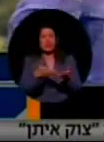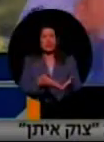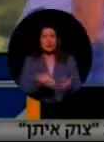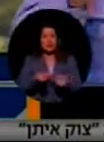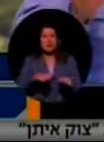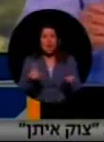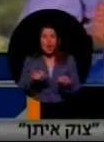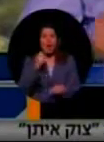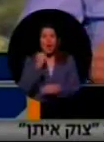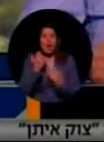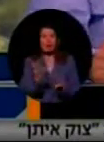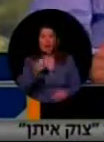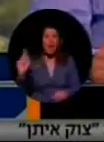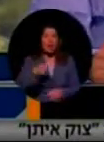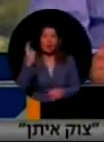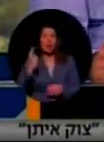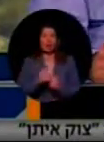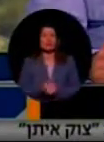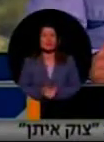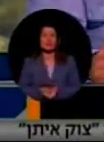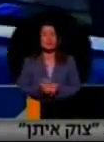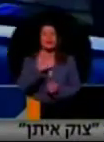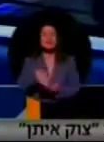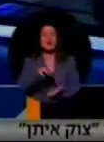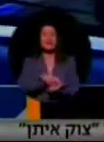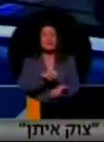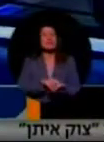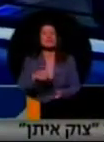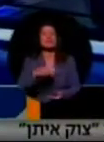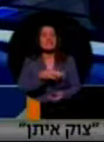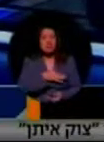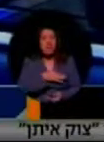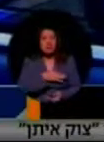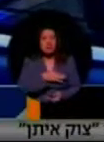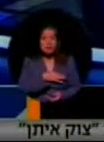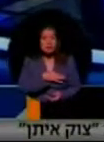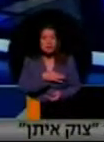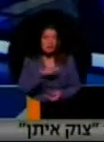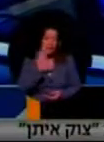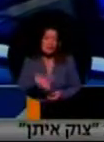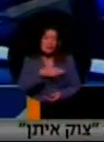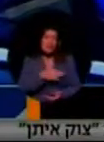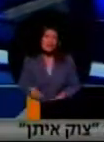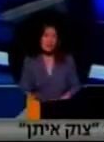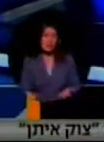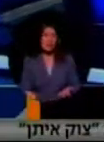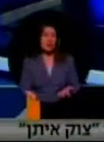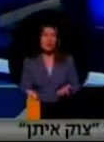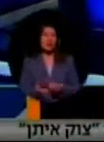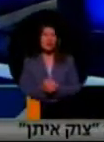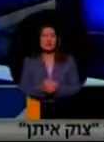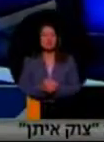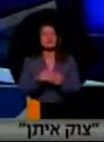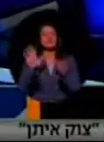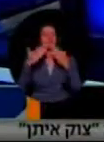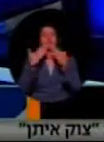כסף לתת לכל האזרחים. יש לי חדשות בשבילך, גם במרכז נפגעים, ואני רוצה... בוודאי, ולא באותה מידה. אוקיי, חברים, תודה רבה.